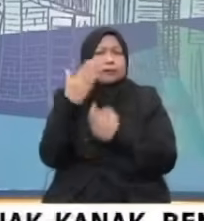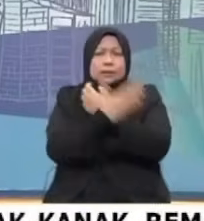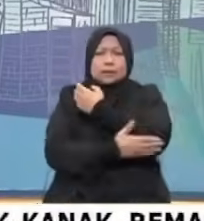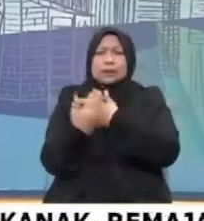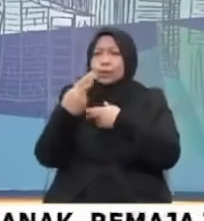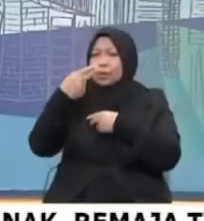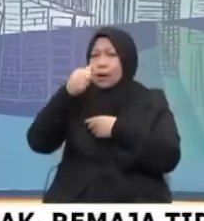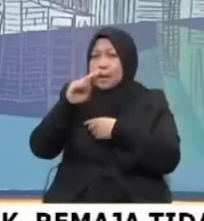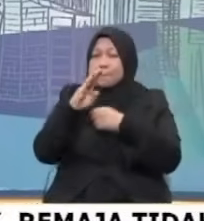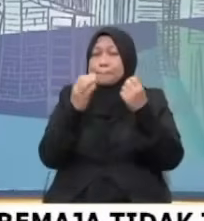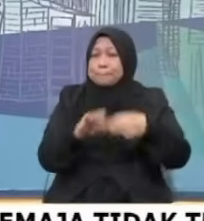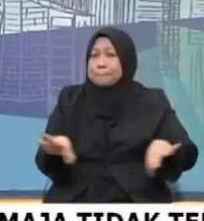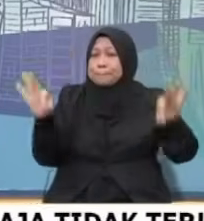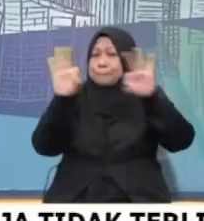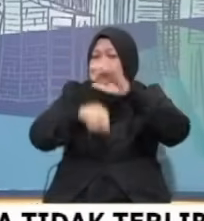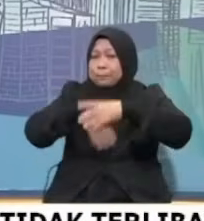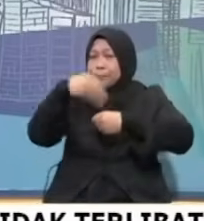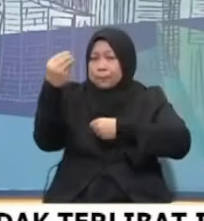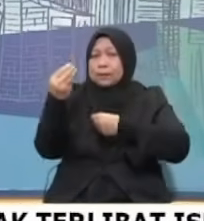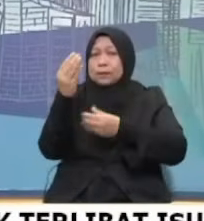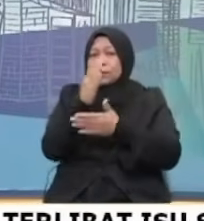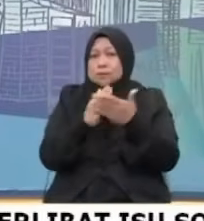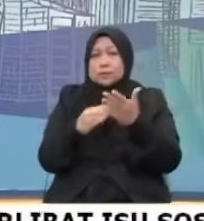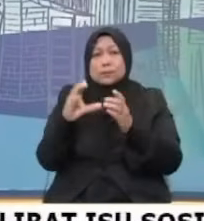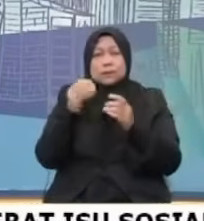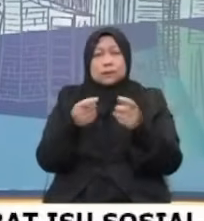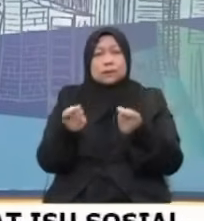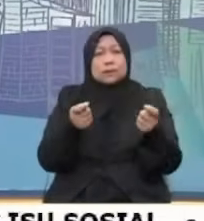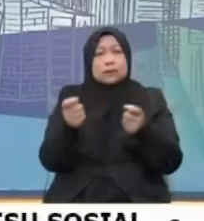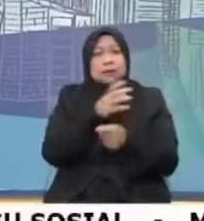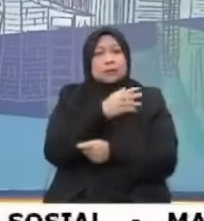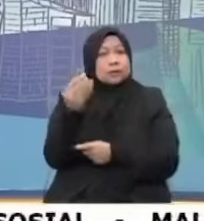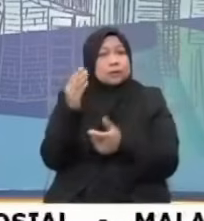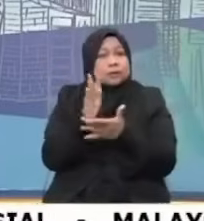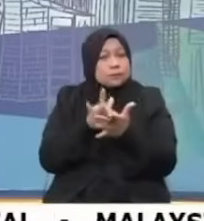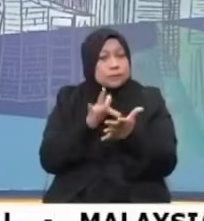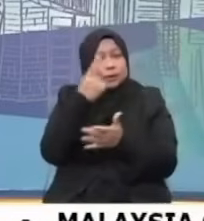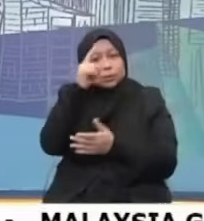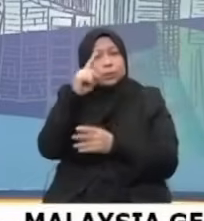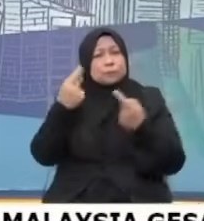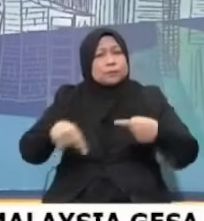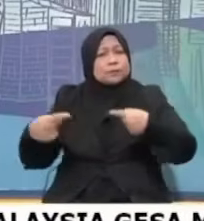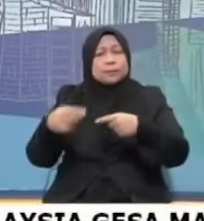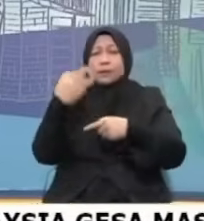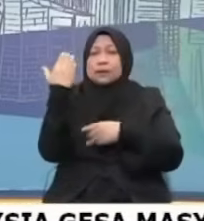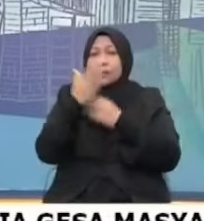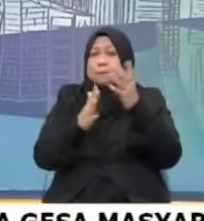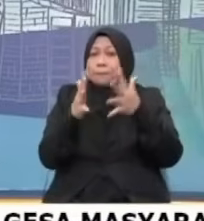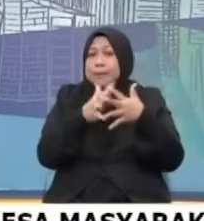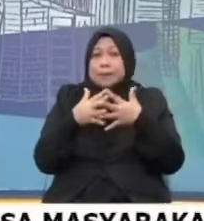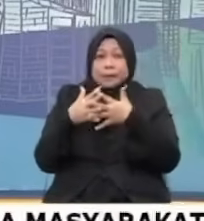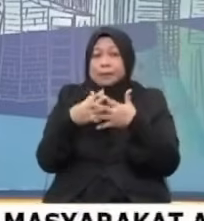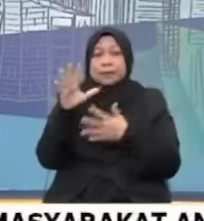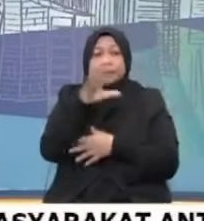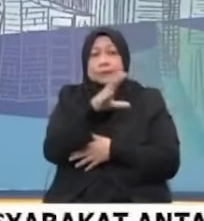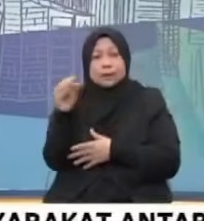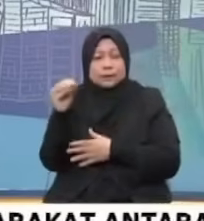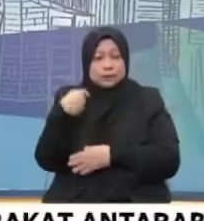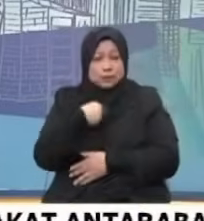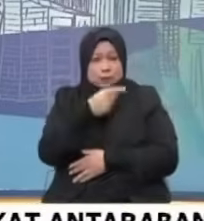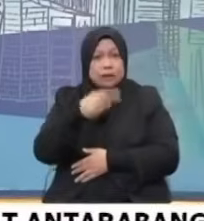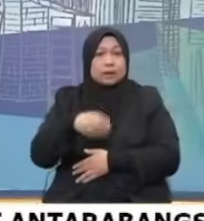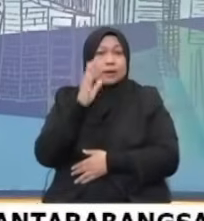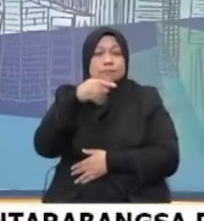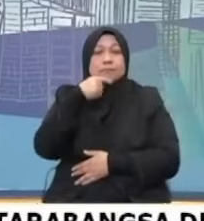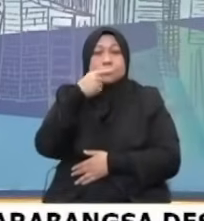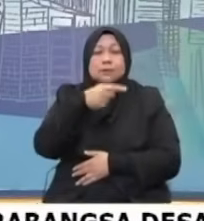hub utama pengeluaran semikonduktor bagi mengambil kesempatan daripada persaingan antara Amerika Syarikat dengan China